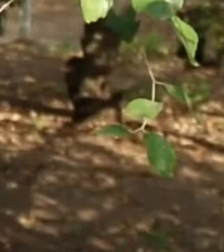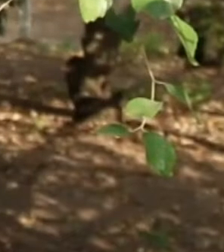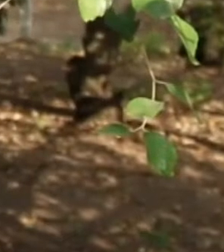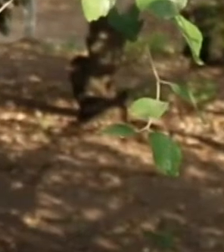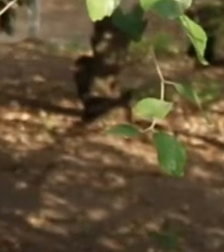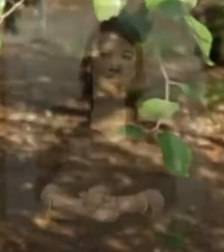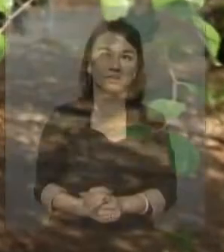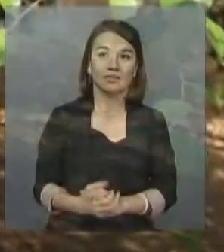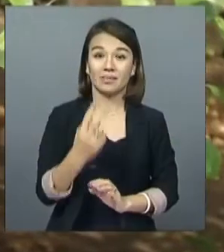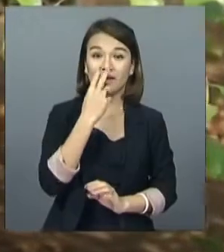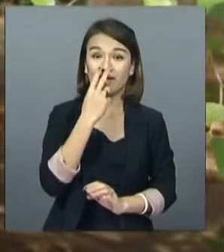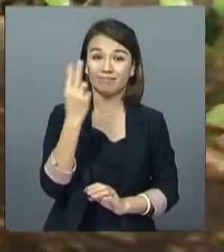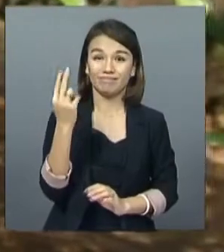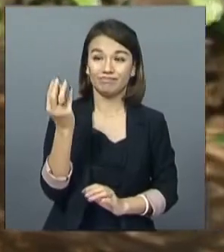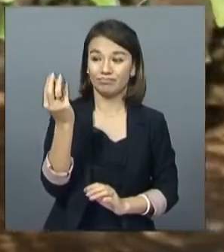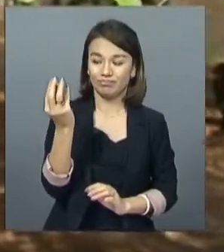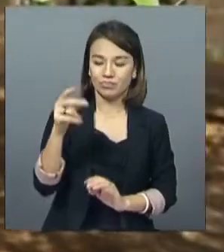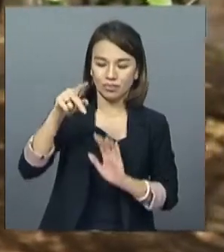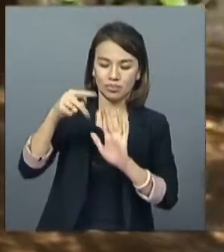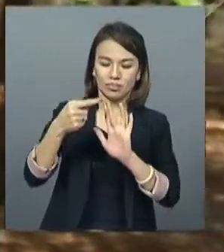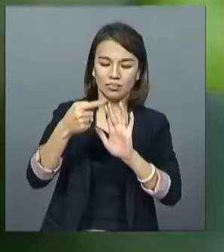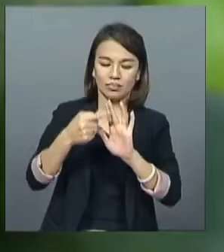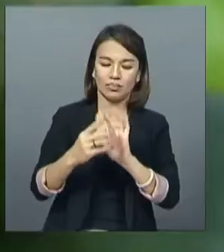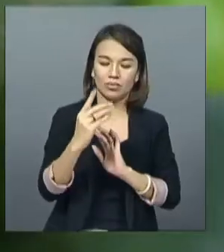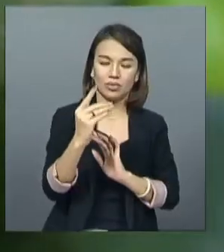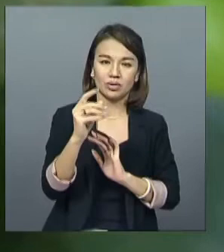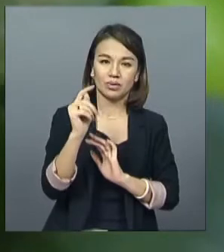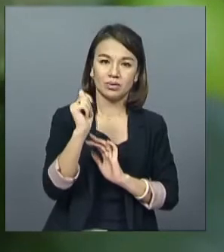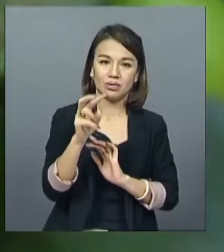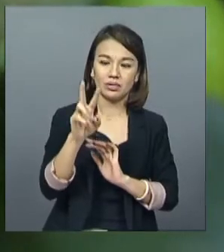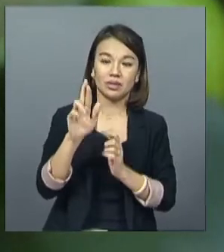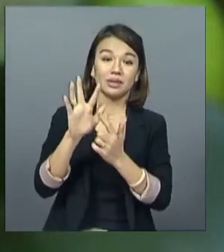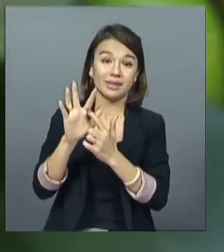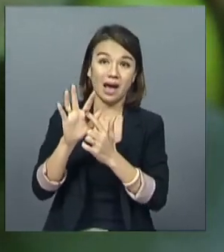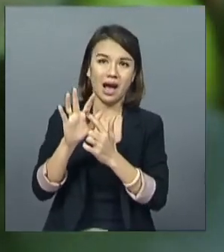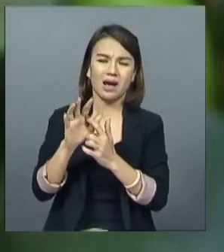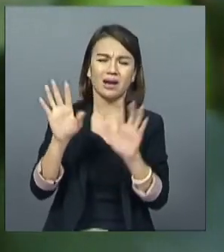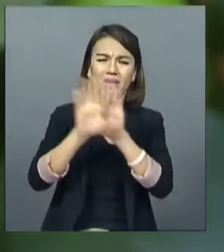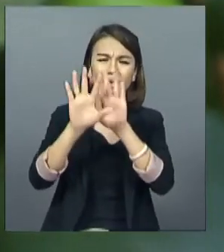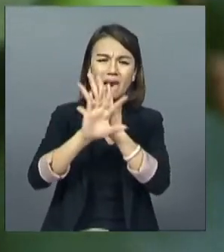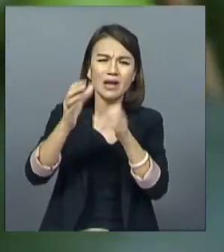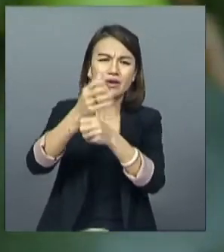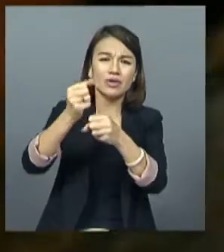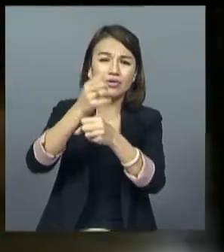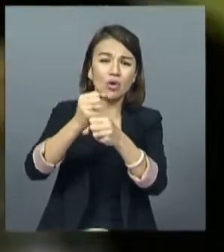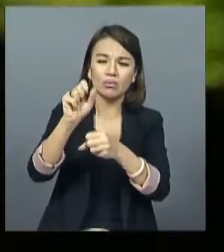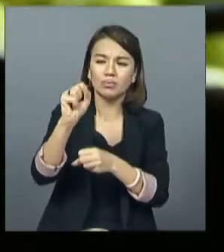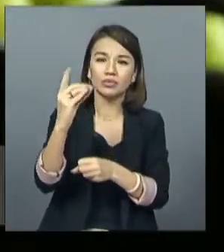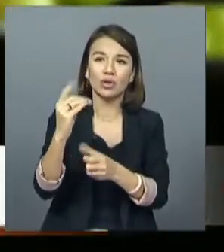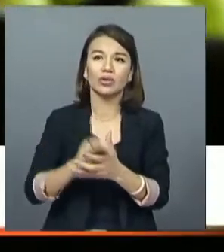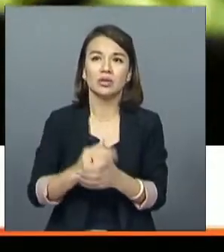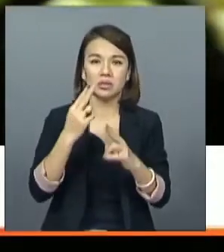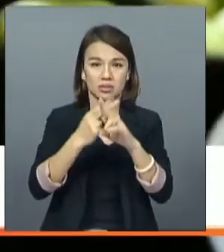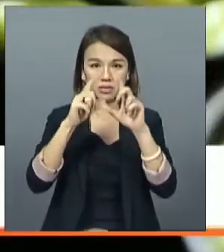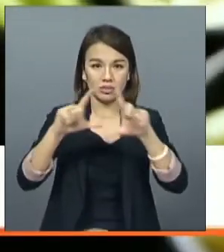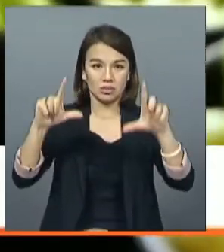พุทรานมสดเป็นพันธุ์พุทราที่นิยมปลูกในจังหวัดกาฬสินธุ์จนกลายเป็นผลไม้ขึ้นชื่อของจังหวัดโดยเฉพาะในอำเภอ